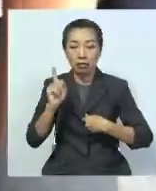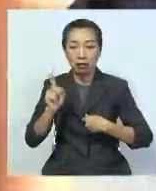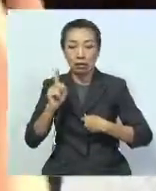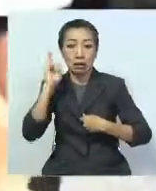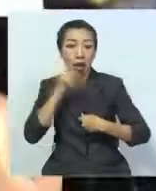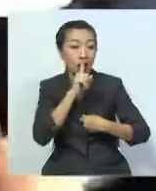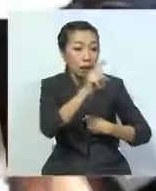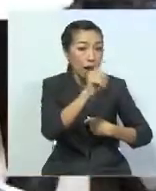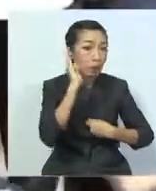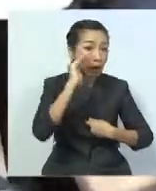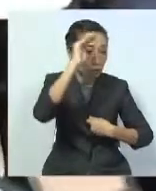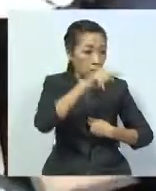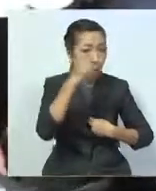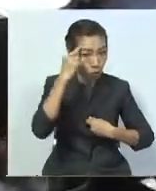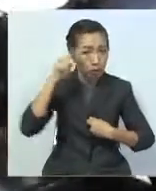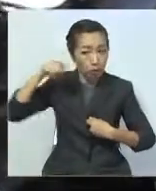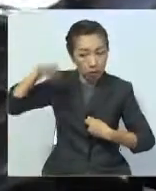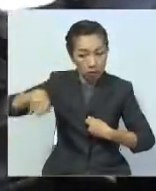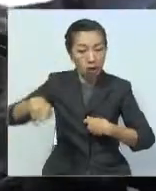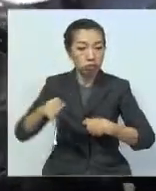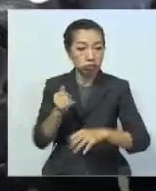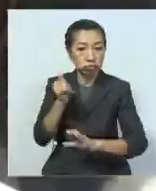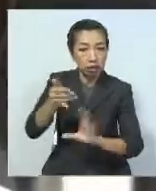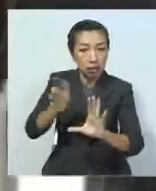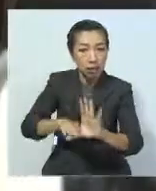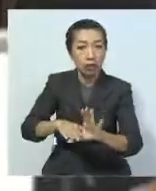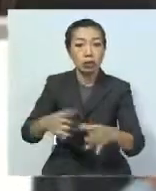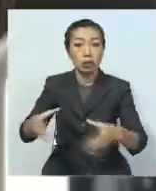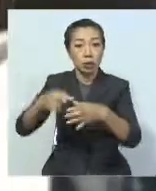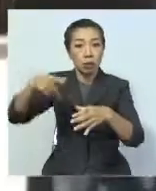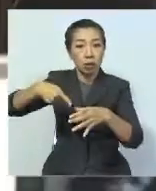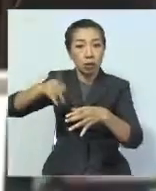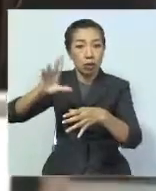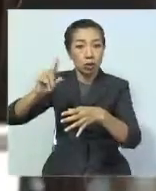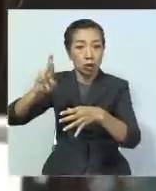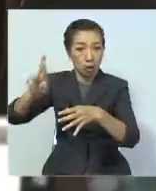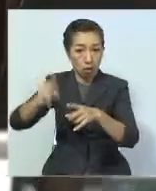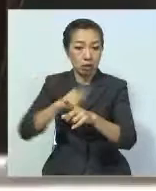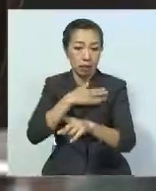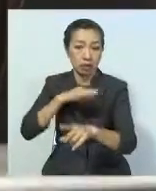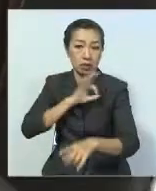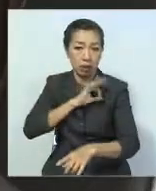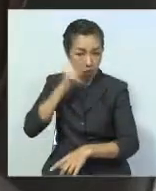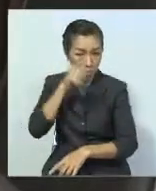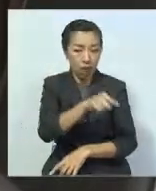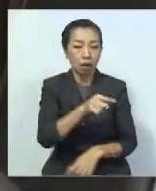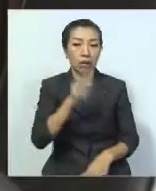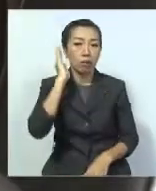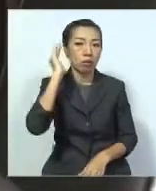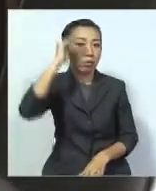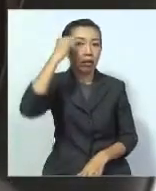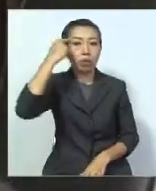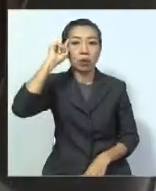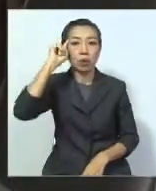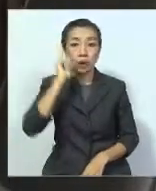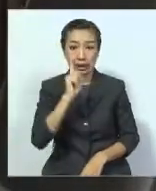ราบเลยด้วยซ้ำนะครับว่าน้องสาวเนี่ยเข้ามาสมัครที่พรรคพลังประชารัฐนะครับซึ่งคือพี่น้องยังมี3คนน ะ คร ับ สำหรับคุณนิสิตเนี่ยทั้ง